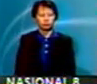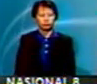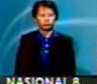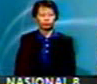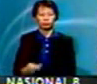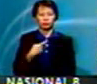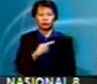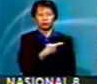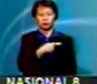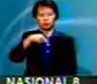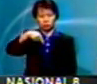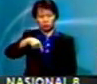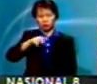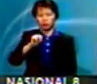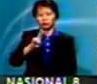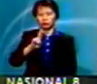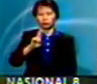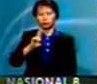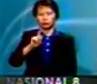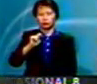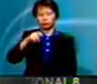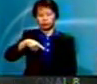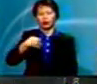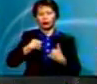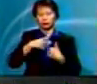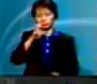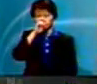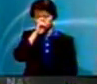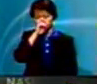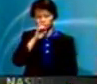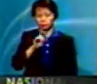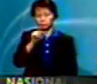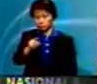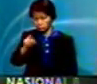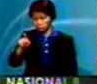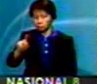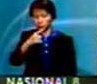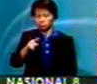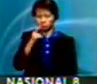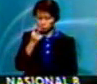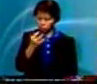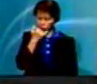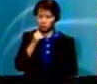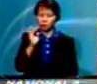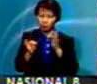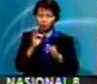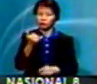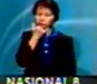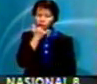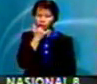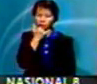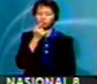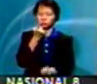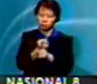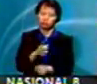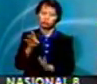Kita di NUTP, we have our stand, iaitu mereka yang didapati bersalah adalah